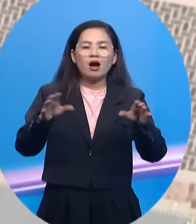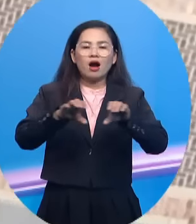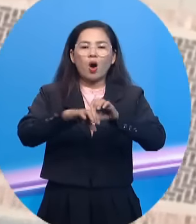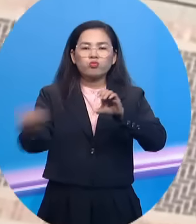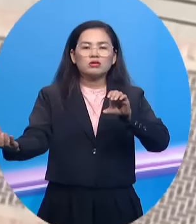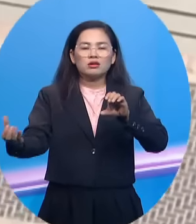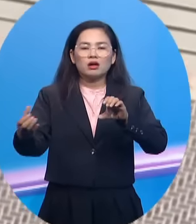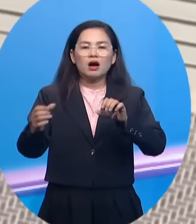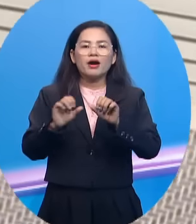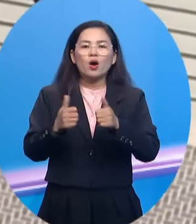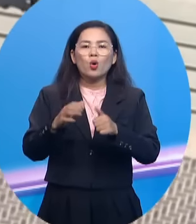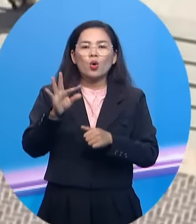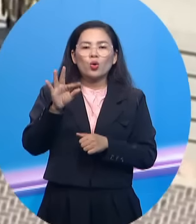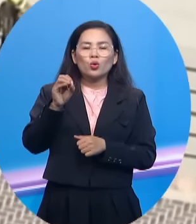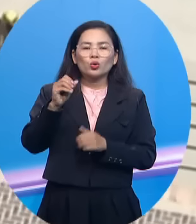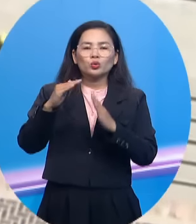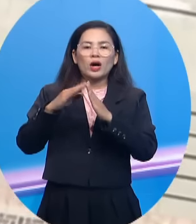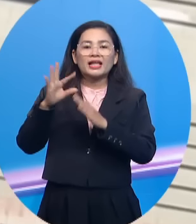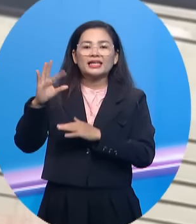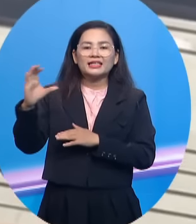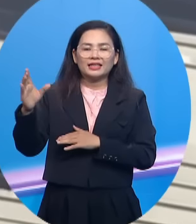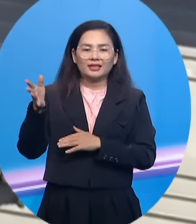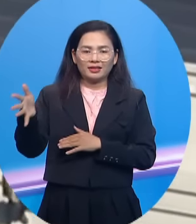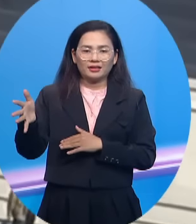tại tòa thị chính thành phố Pasadena.